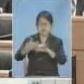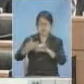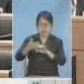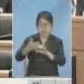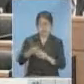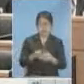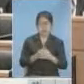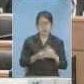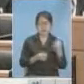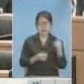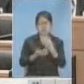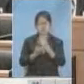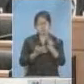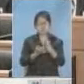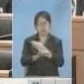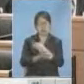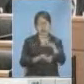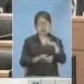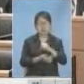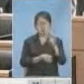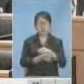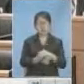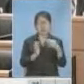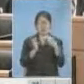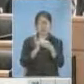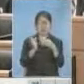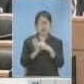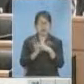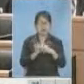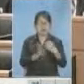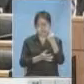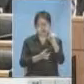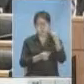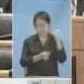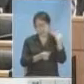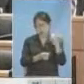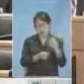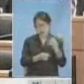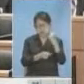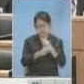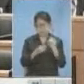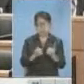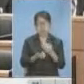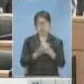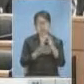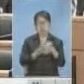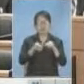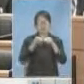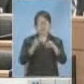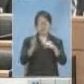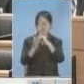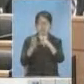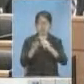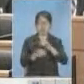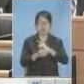การกระจายอำนาจนะครับจากส่วนกลางเข้าไปปฏิบัติงานแต่การทำงานที่ผ่านมานั้นก็ยังมีปัญหาอีกมากครับท่านประธ